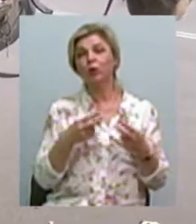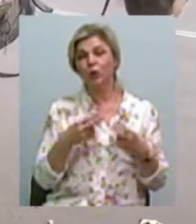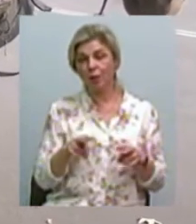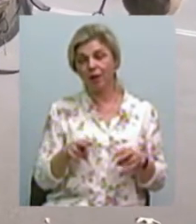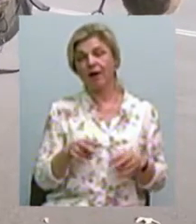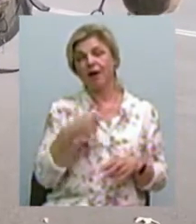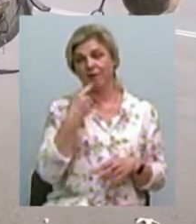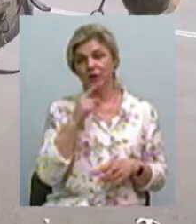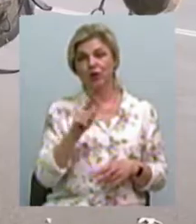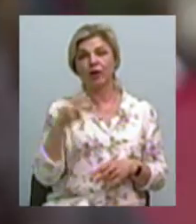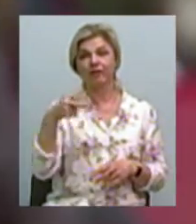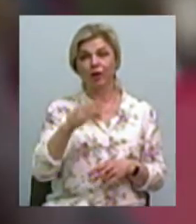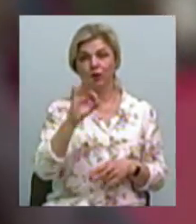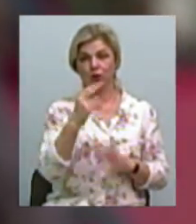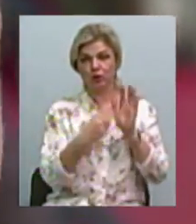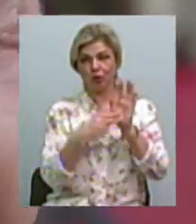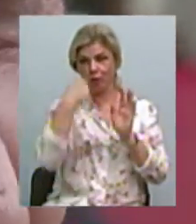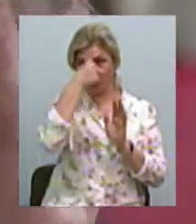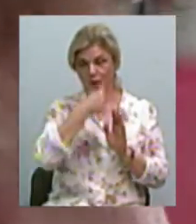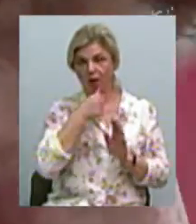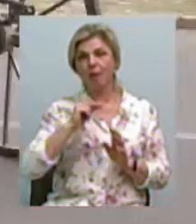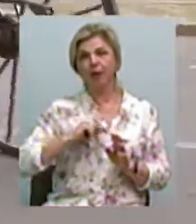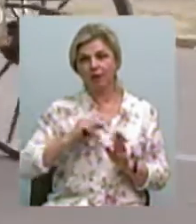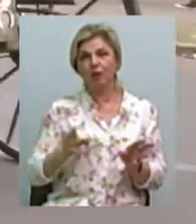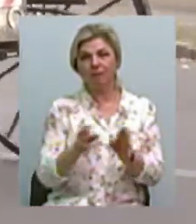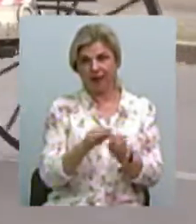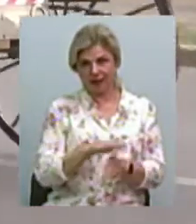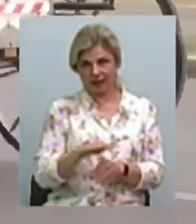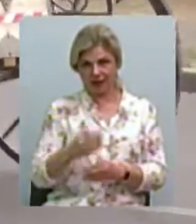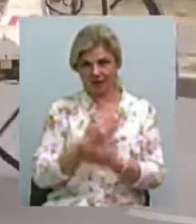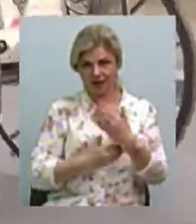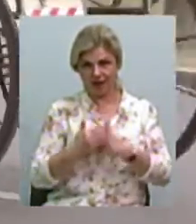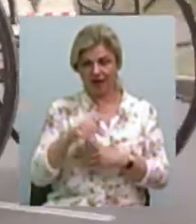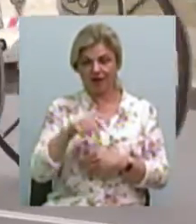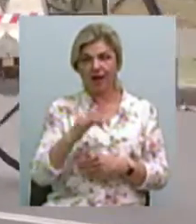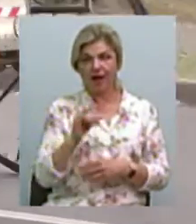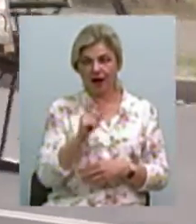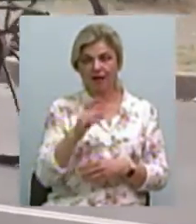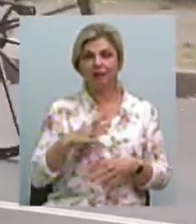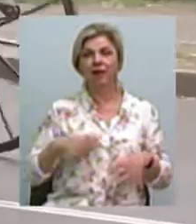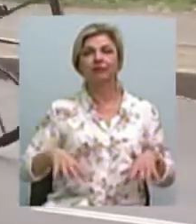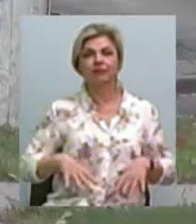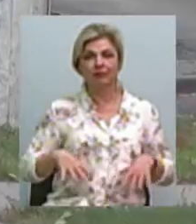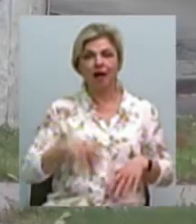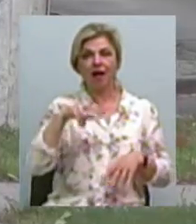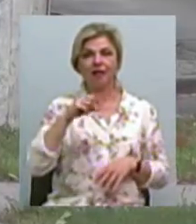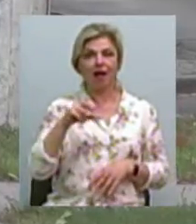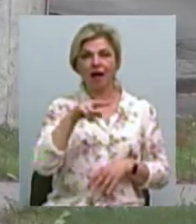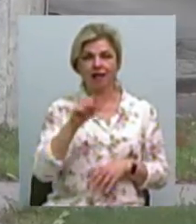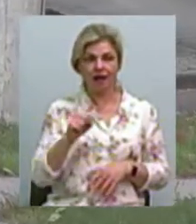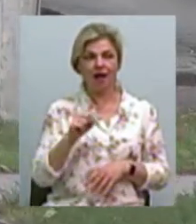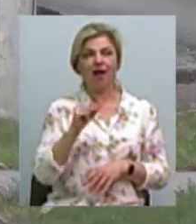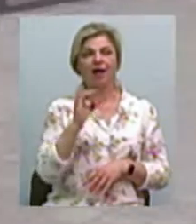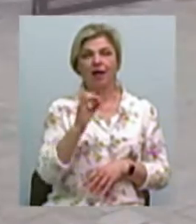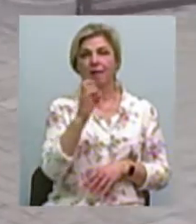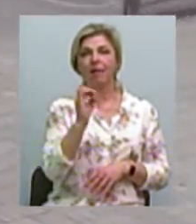каже, з 2007 року працюють з дітьми з інвалідністю. Цього разу дітей катали «Лада», запряжена у карету, «Баритон»